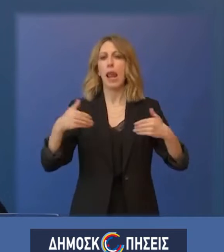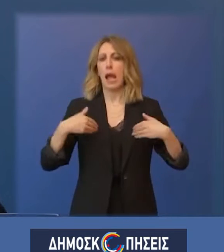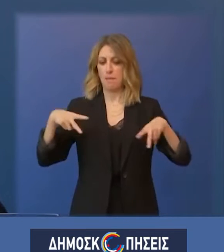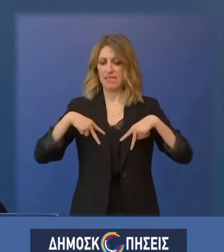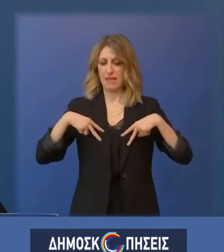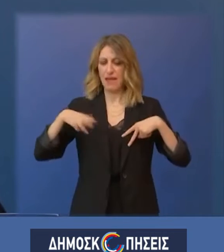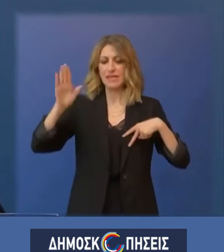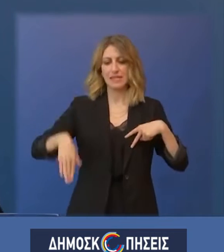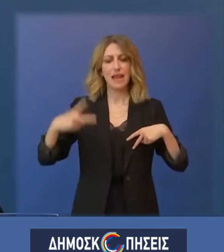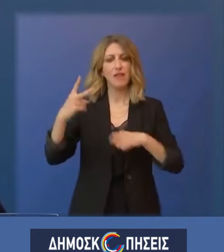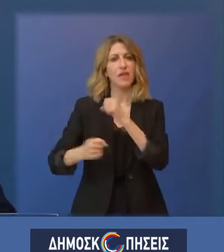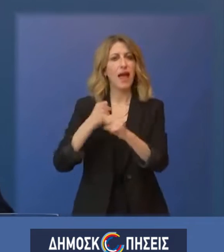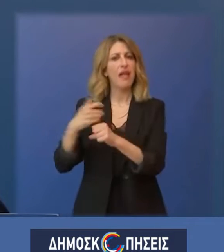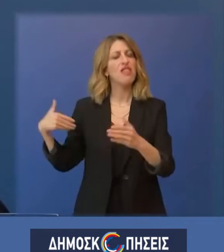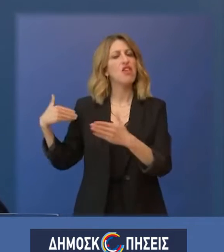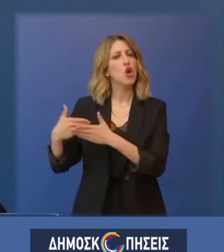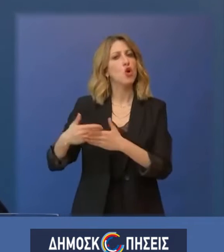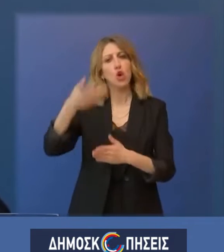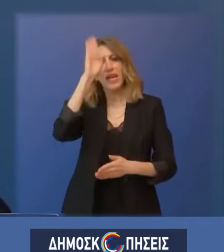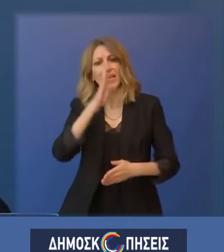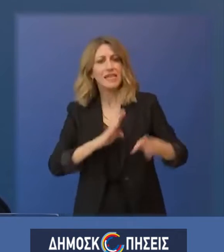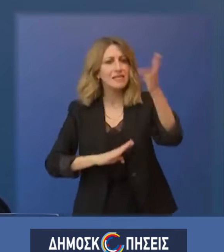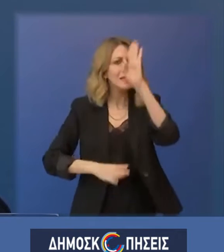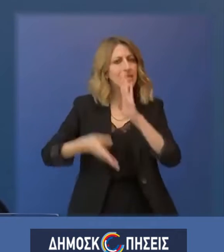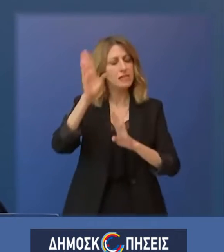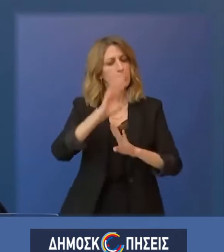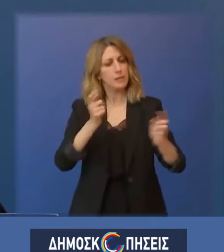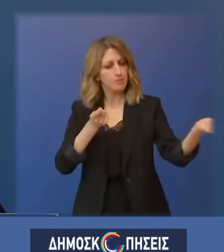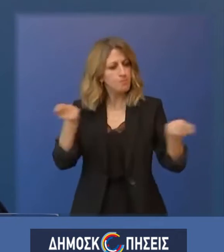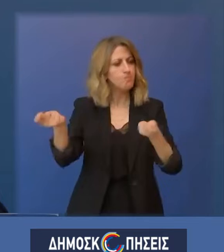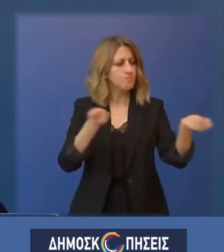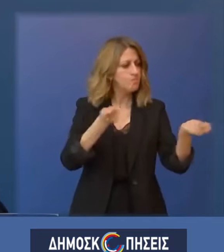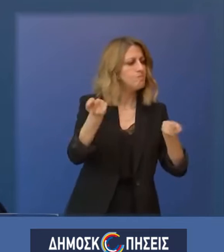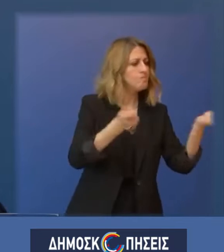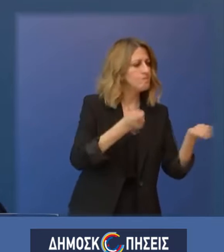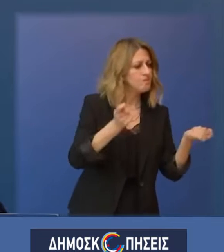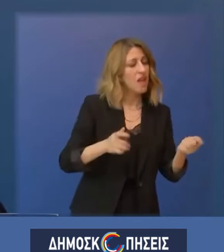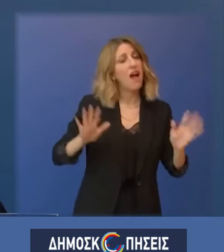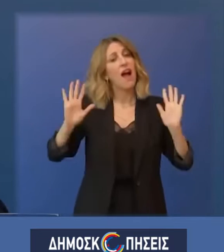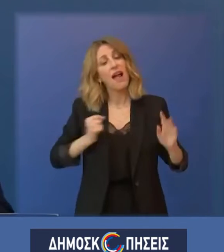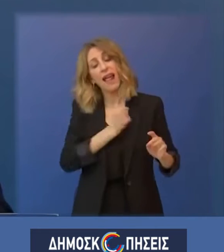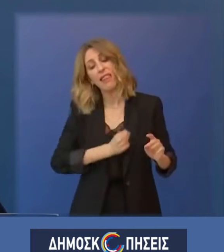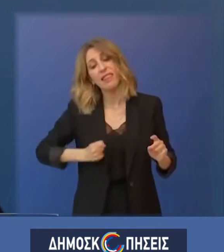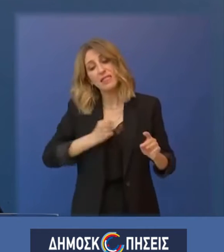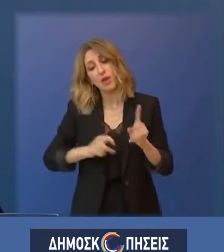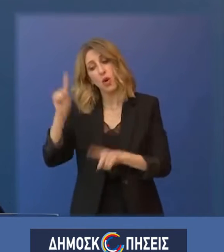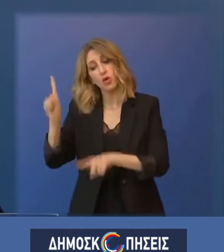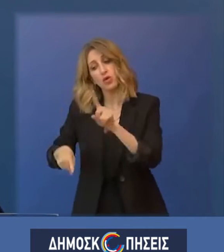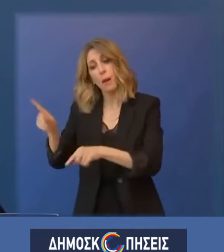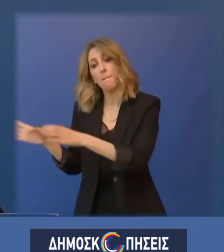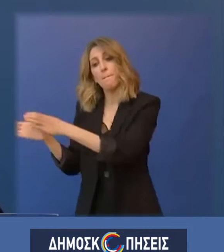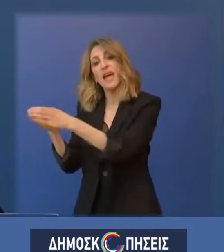χρόνια, κάποιοι, και συγκεκριμένα η αντιπολίτευση, θεωρούν ότι μπορούν να εκμεταλλευτούν το πρόβλημα που αντιμετωπίζουν οι πολίτες